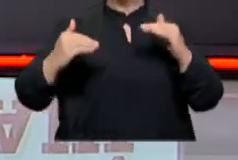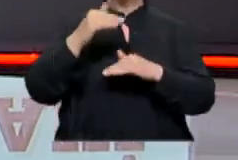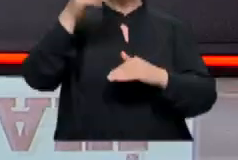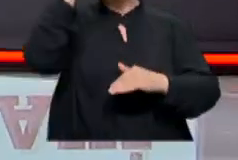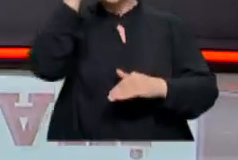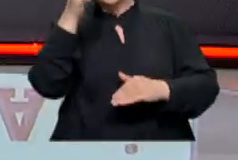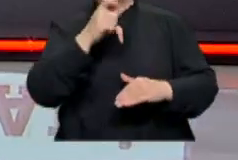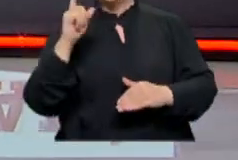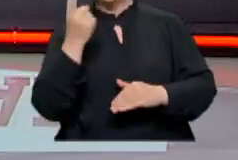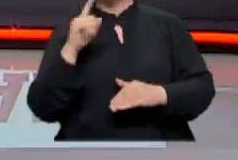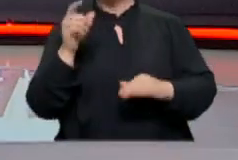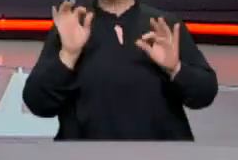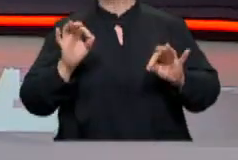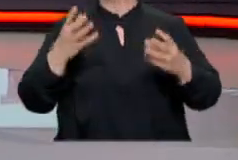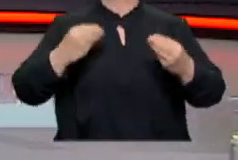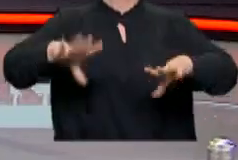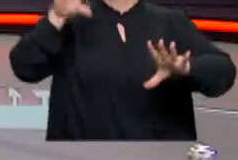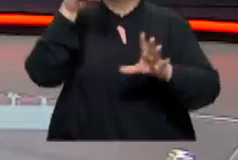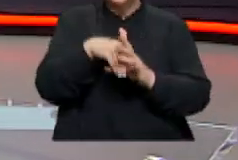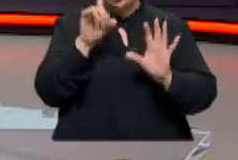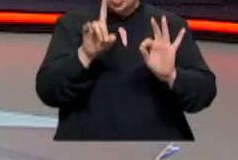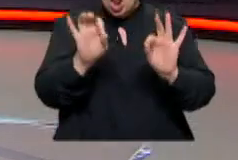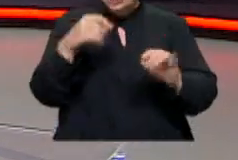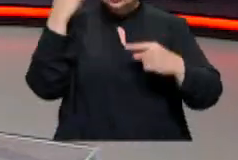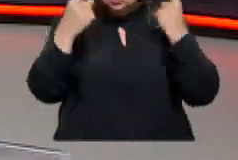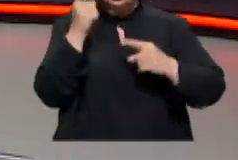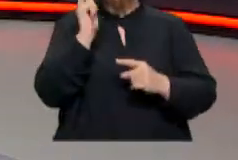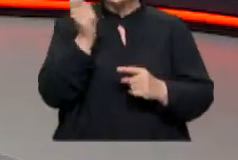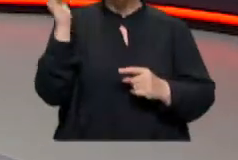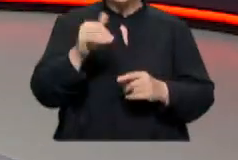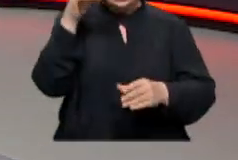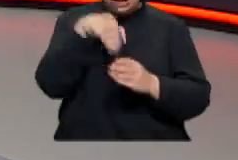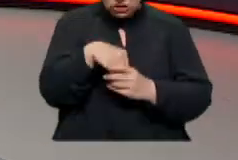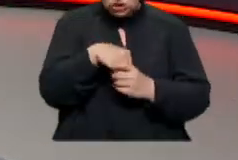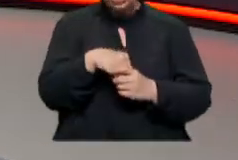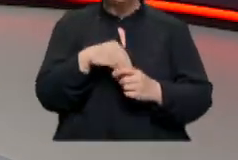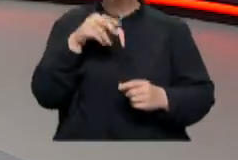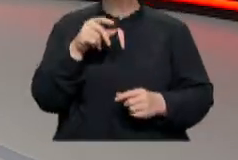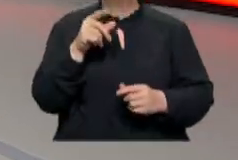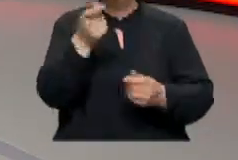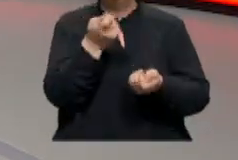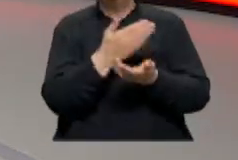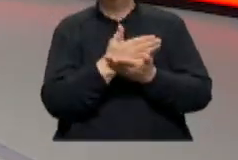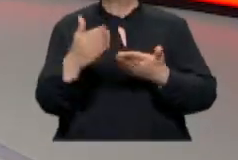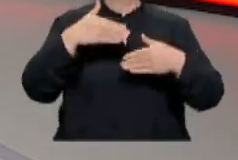ülkeyi yönetmek mümkün olamayacağı için, öyle düşündükleri için, zor geldiği için, yürümediği için o,